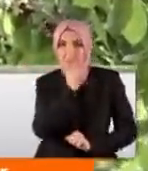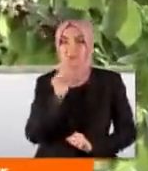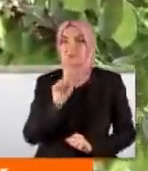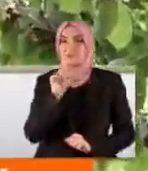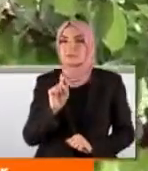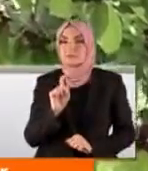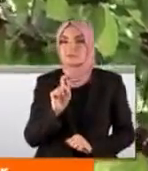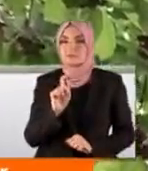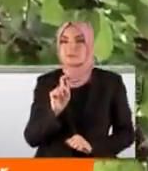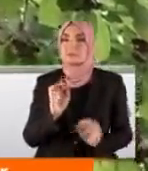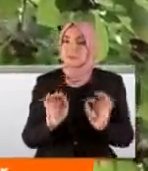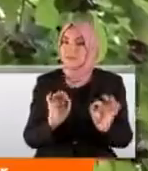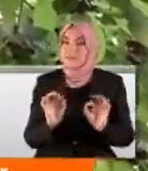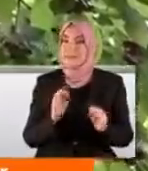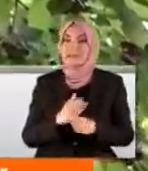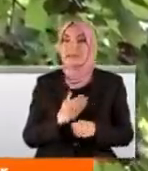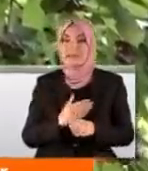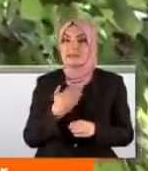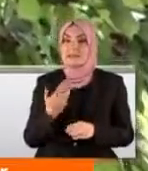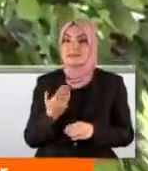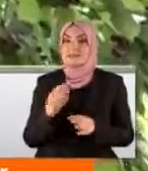bunu? Olmasın diye.